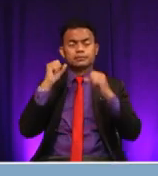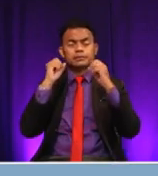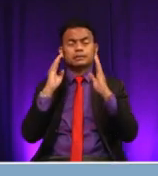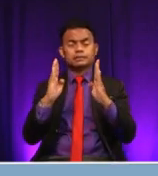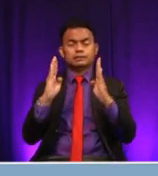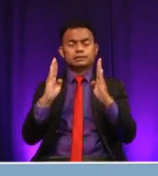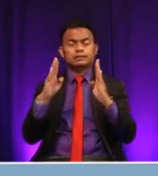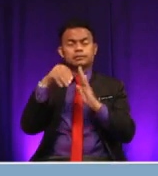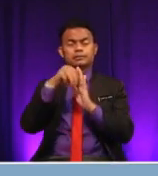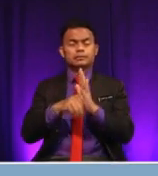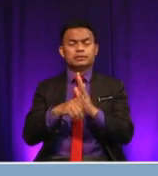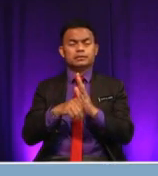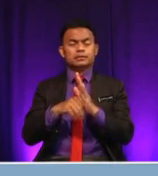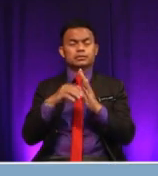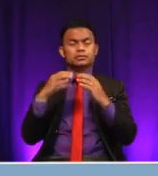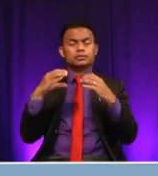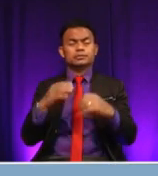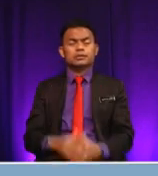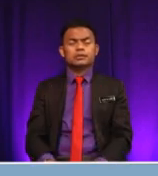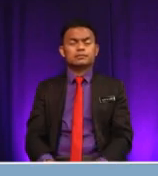yang diberikan oleh